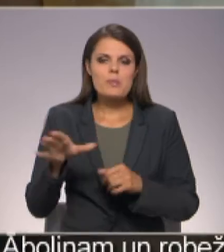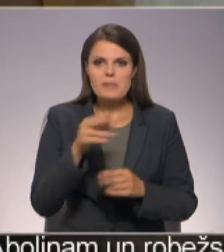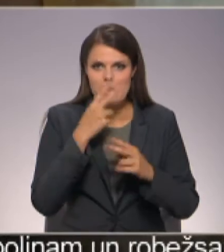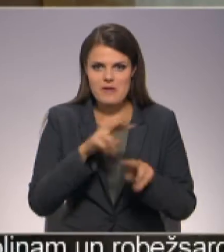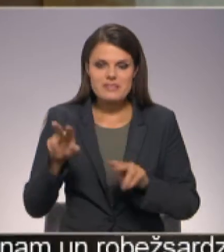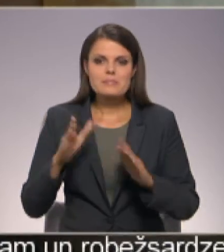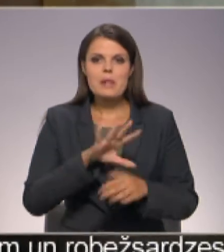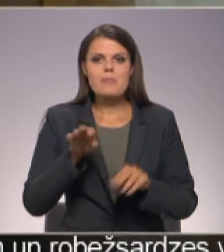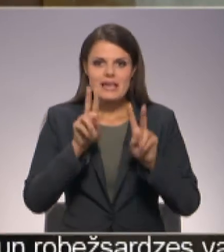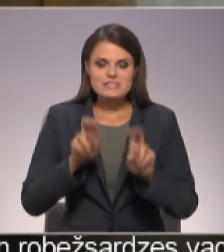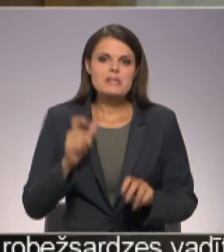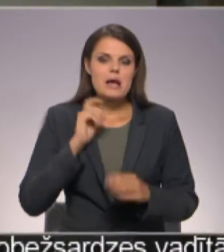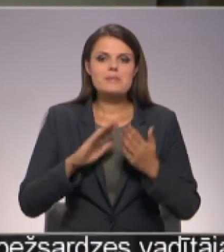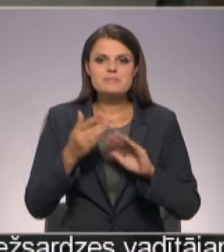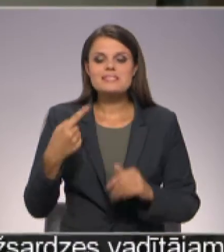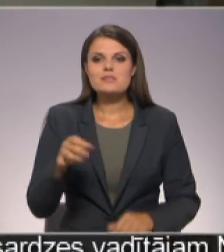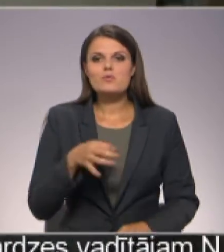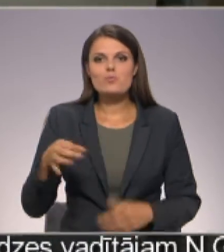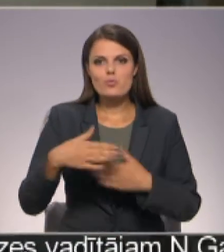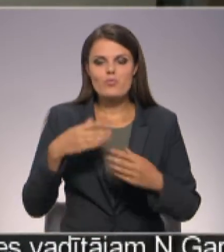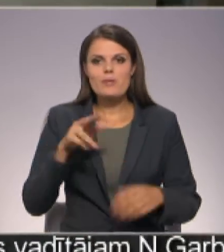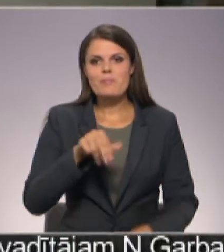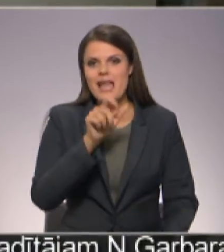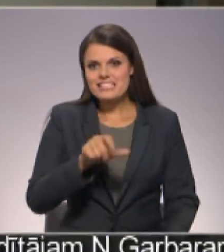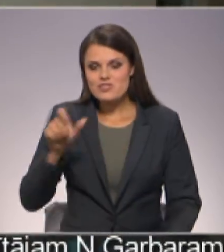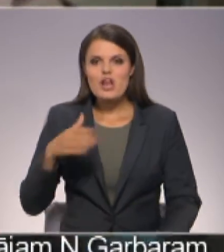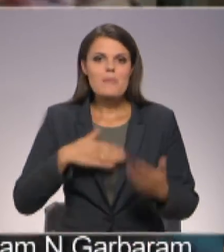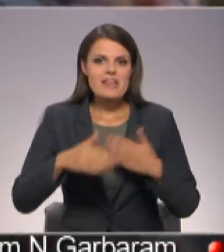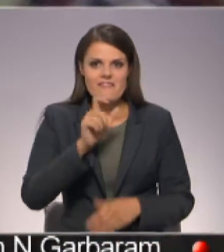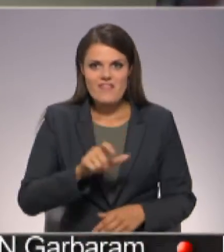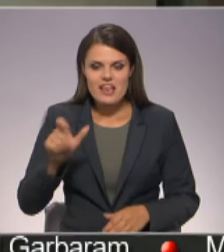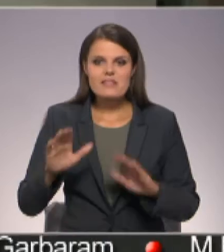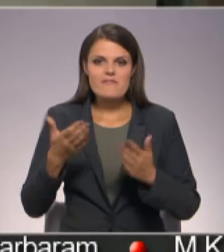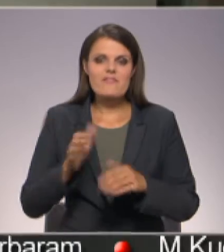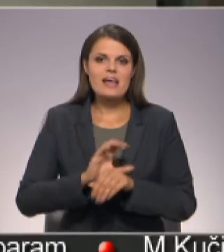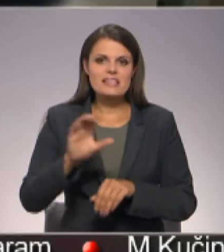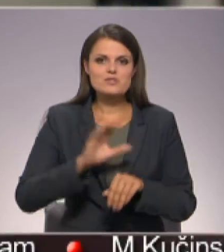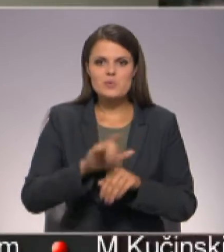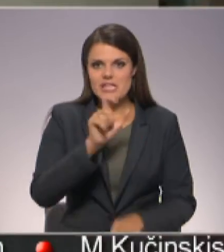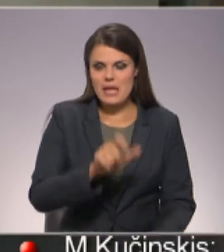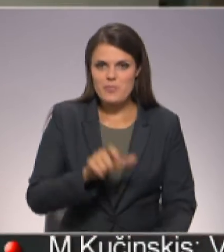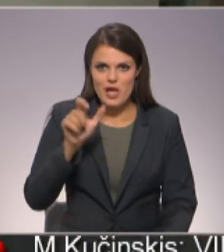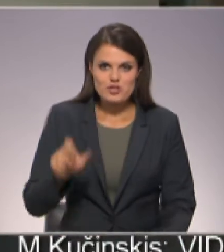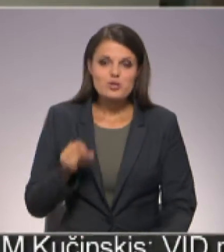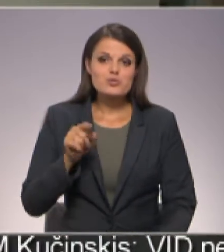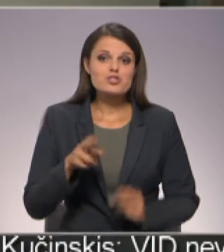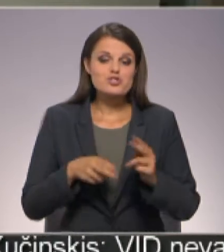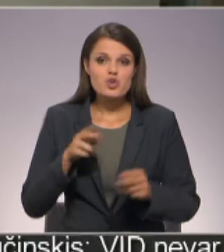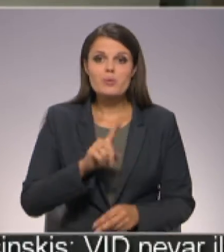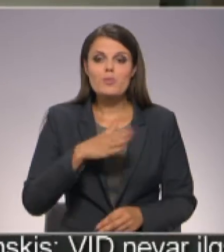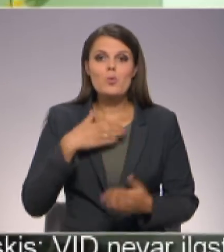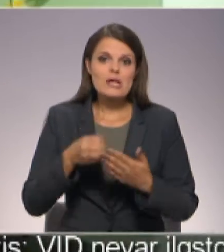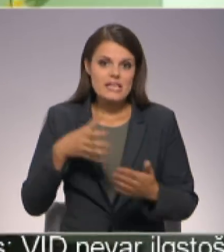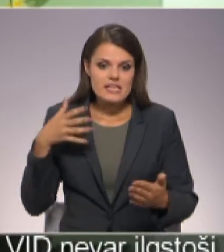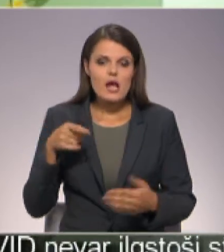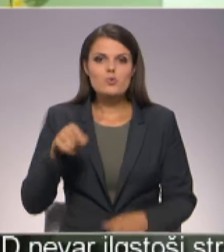izmeklējumi Jēkabpils pilsētas un tuvāko novadu pensionāriem, cilvēkiem ar invaliditāti vai represētām personām. Šīs operācijas ir ļoti